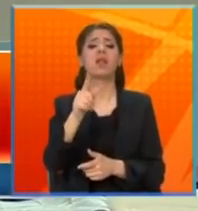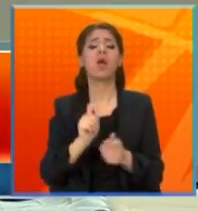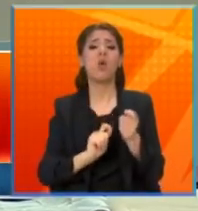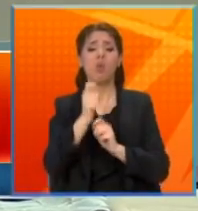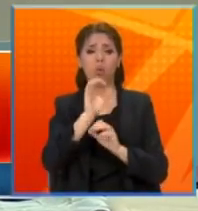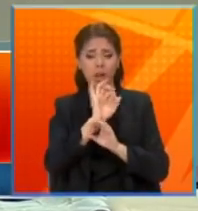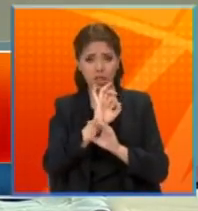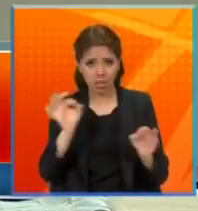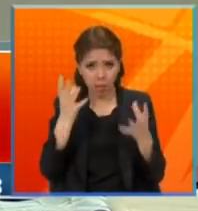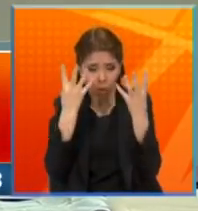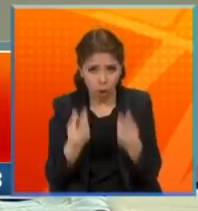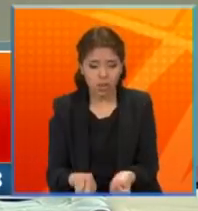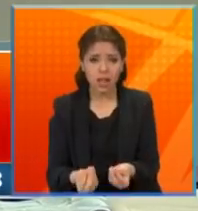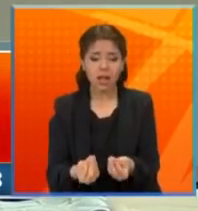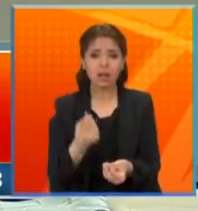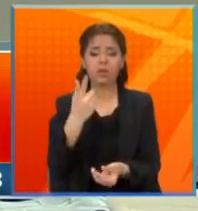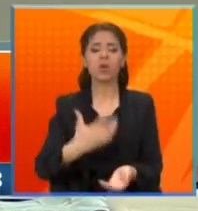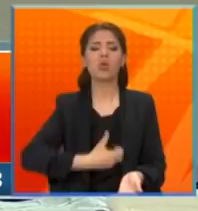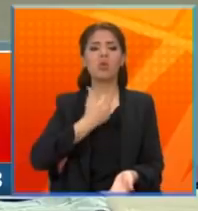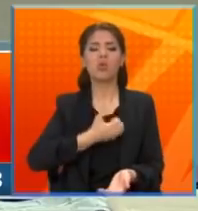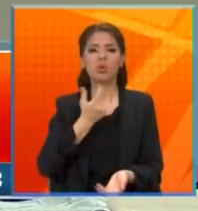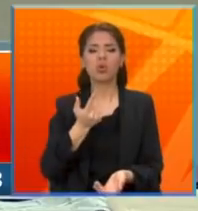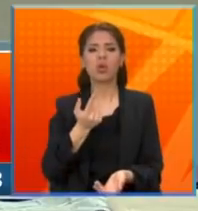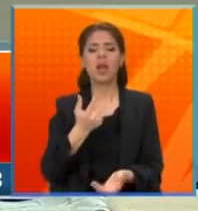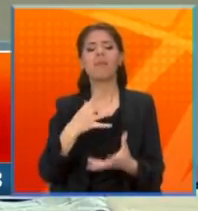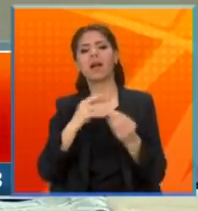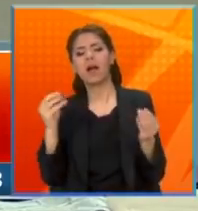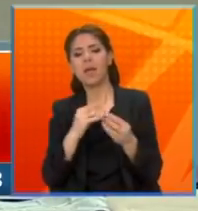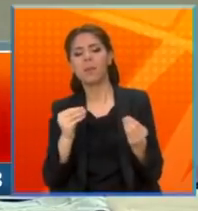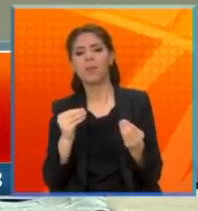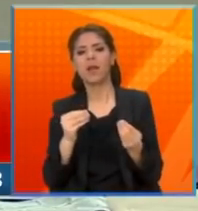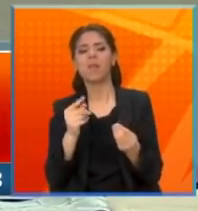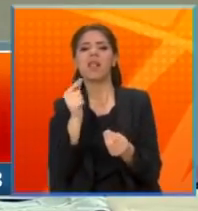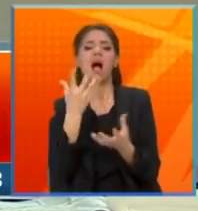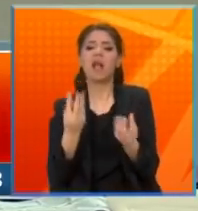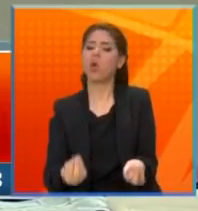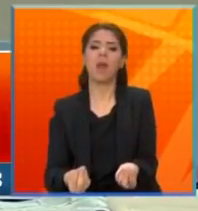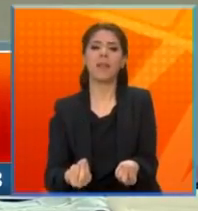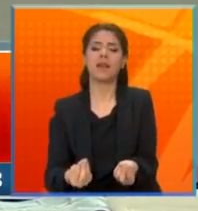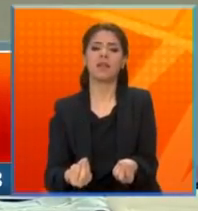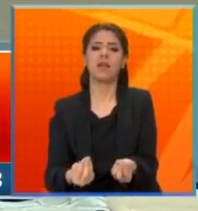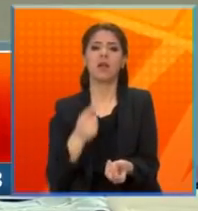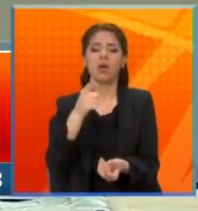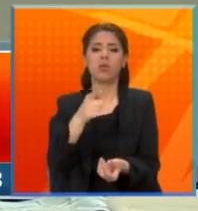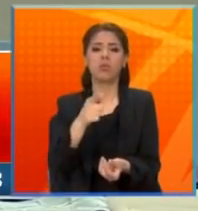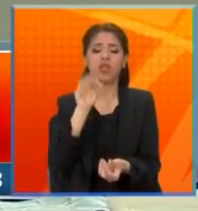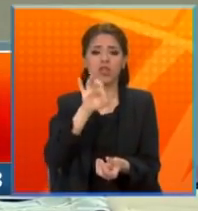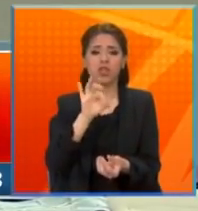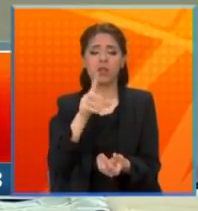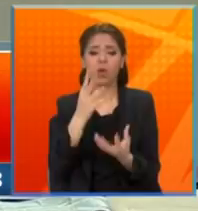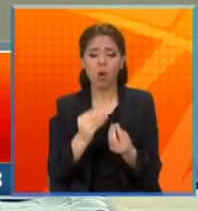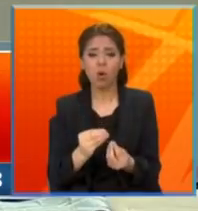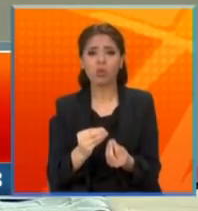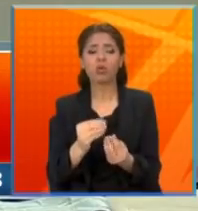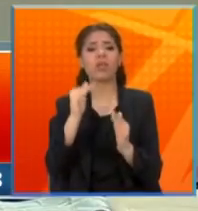tam gösterebilseydi, üzüntülerimiz, kayıplarımız daha az olacaktı. Şimdi olduğundan